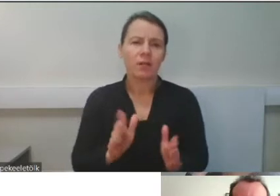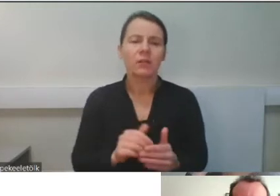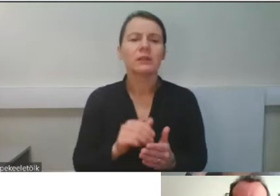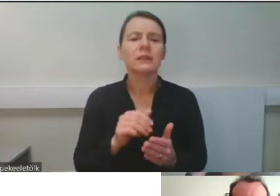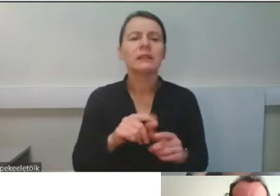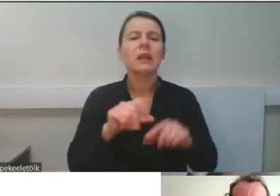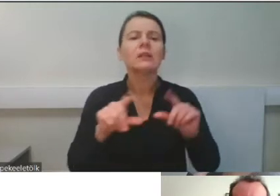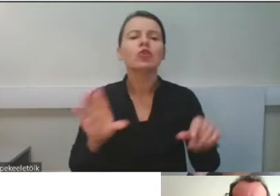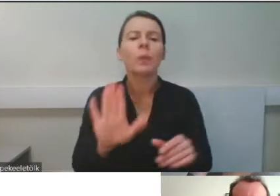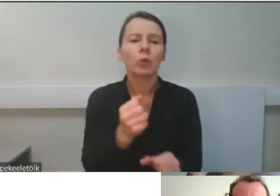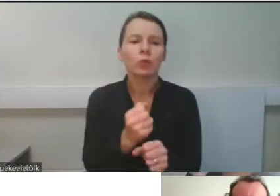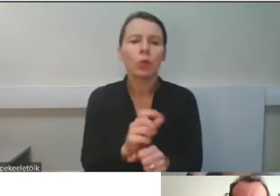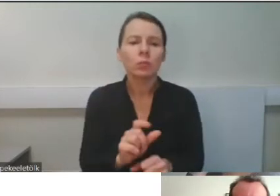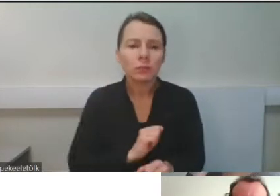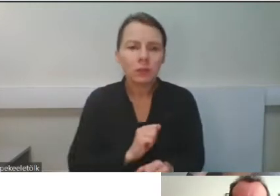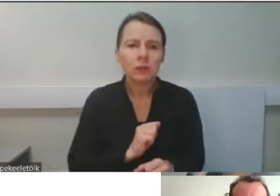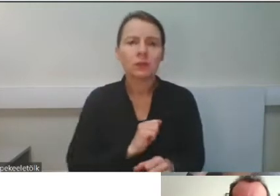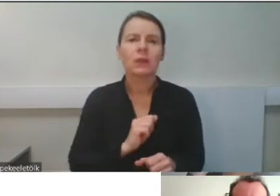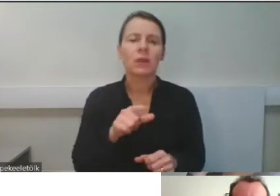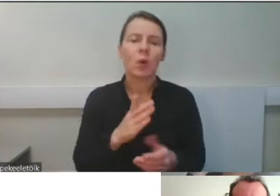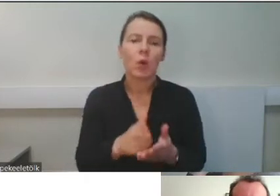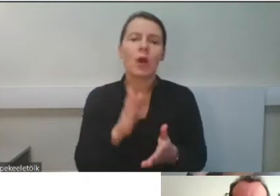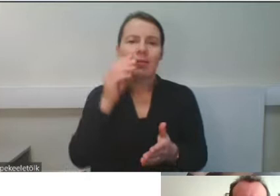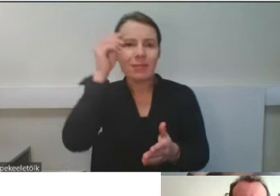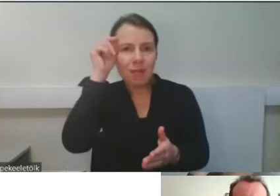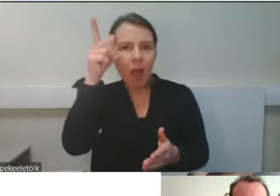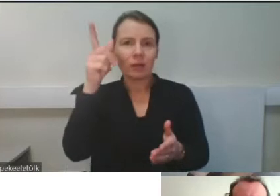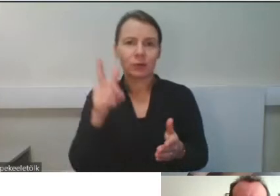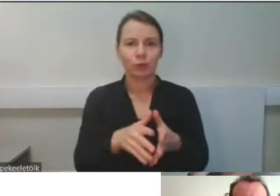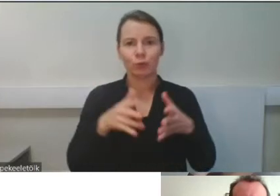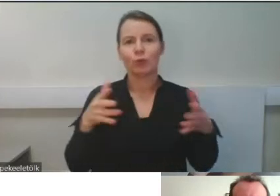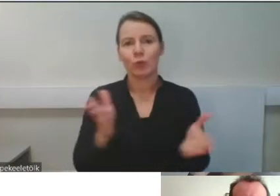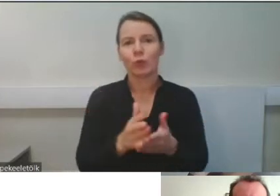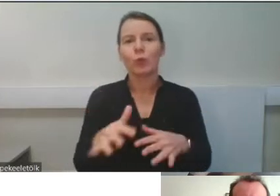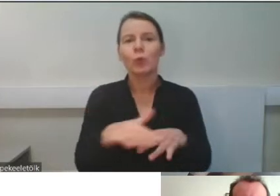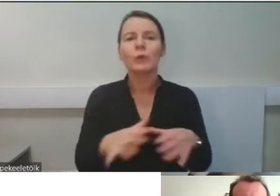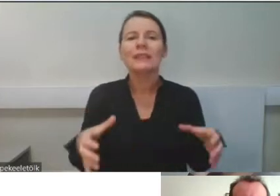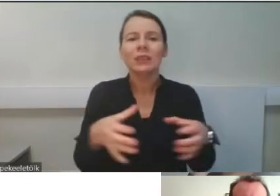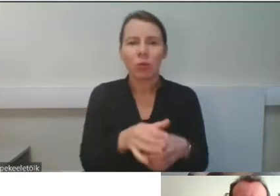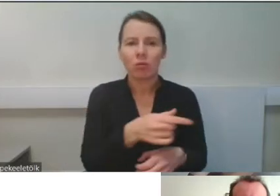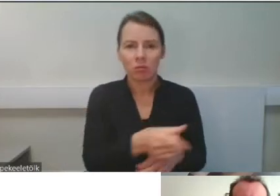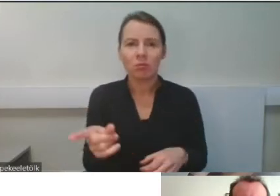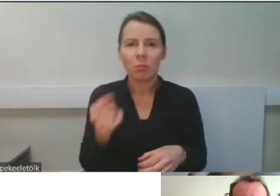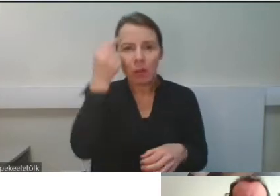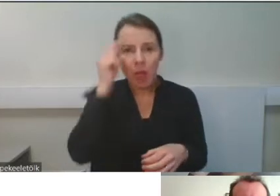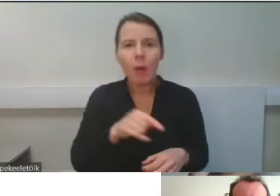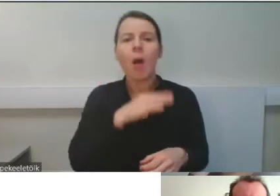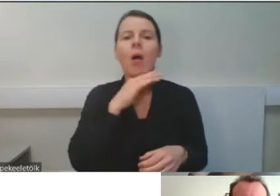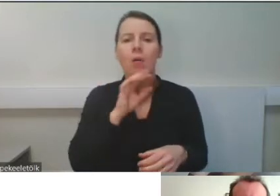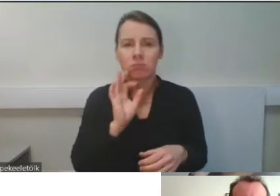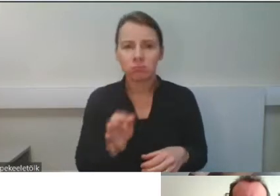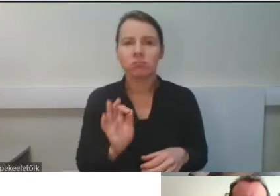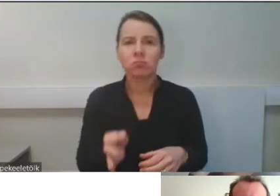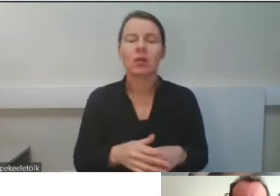laiemalt üldse ühiskonda, uurida ajakasutust ja tervislikku seisundit. Ja need andmed on siis avaldatud